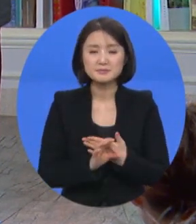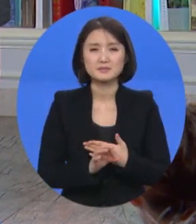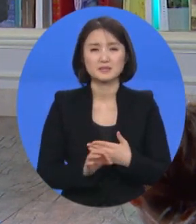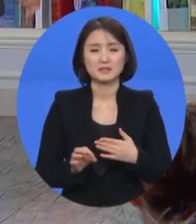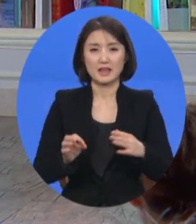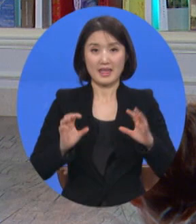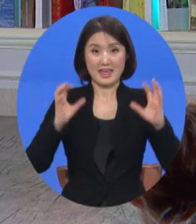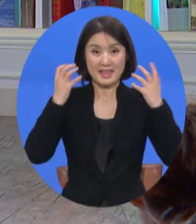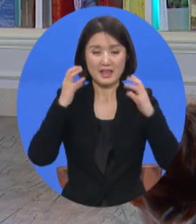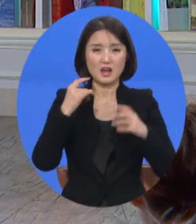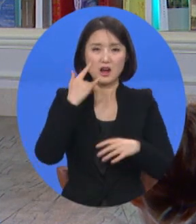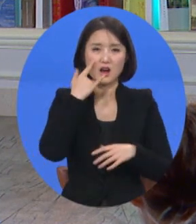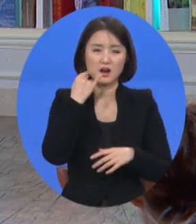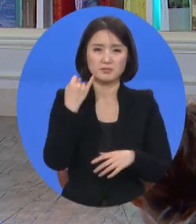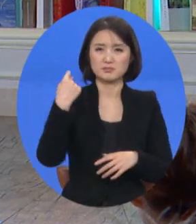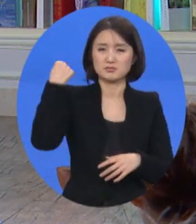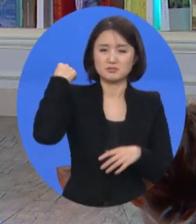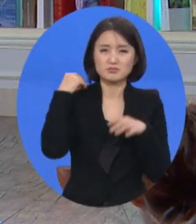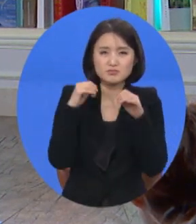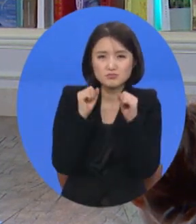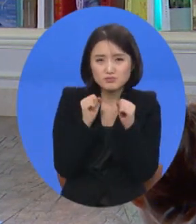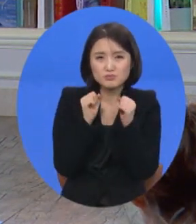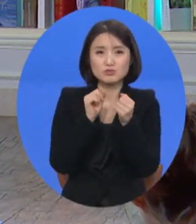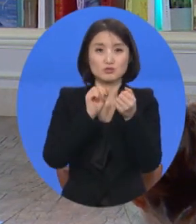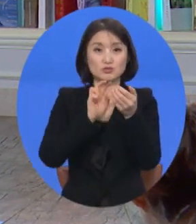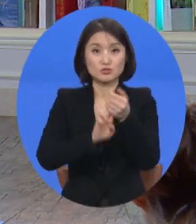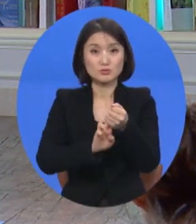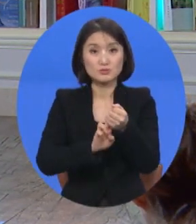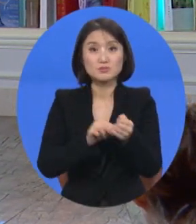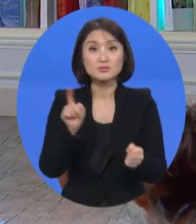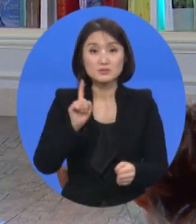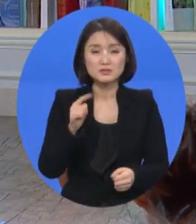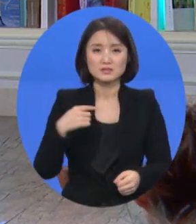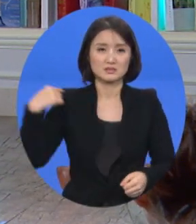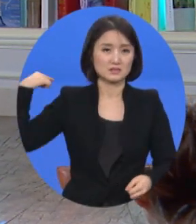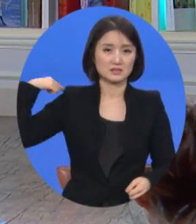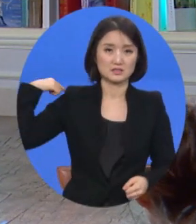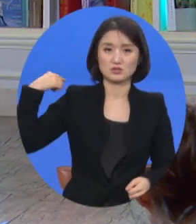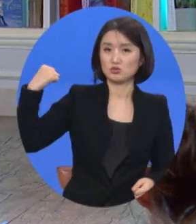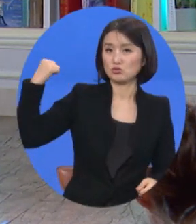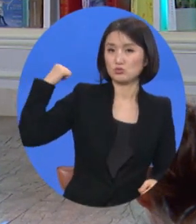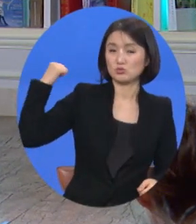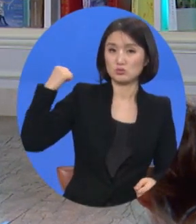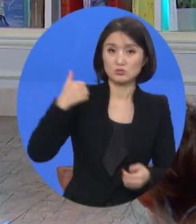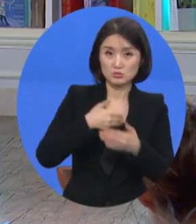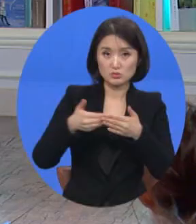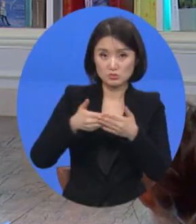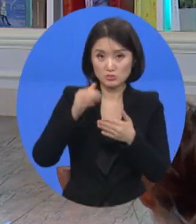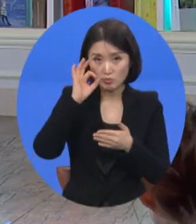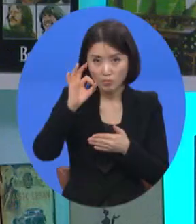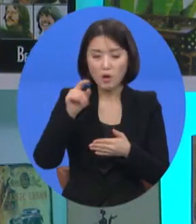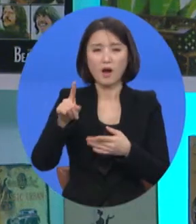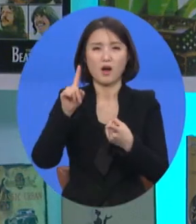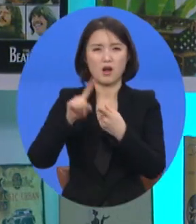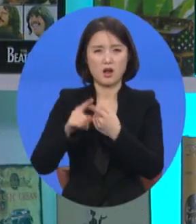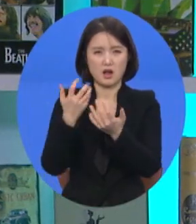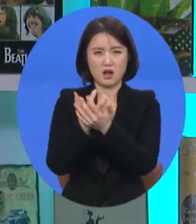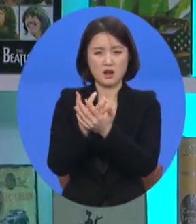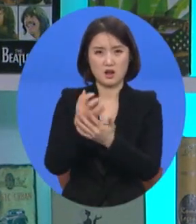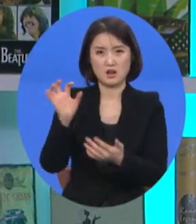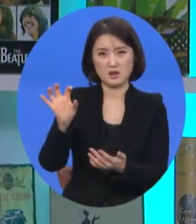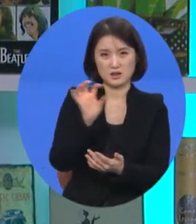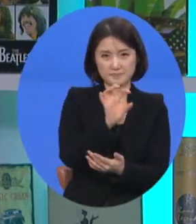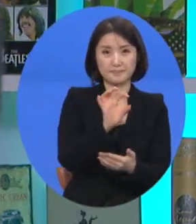있습니다 그럼 조 것은 등뒤에 숨어 있다 등 뒤에 이것은 한자로 어떻게 표기를 할까요 이게 바로